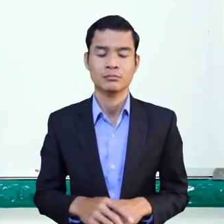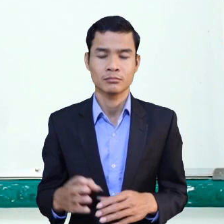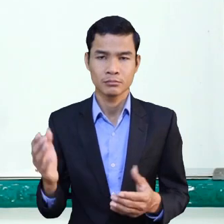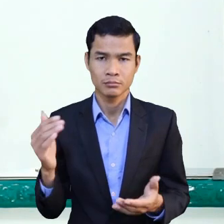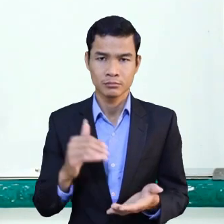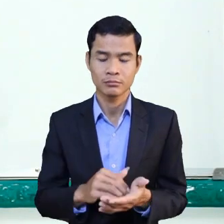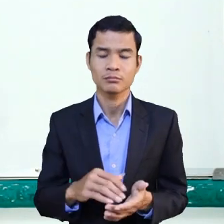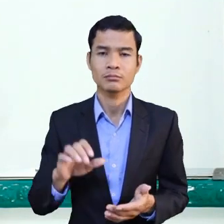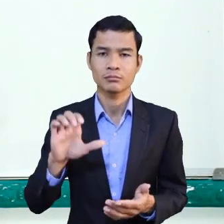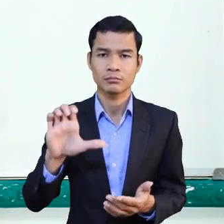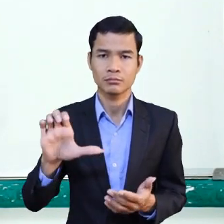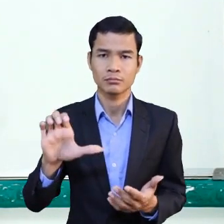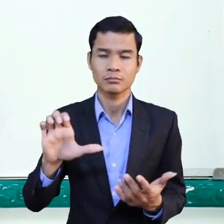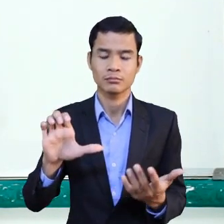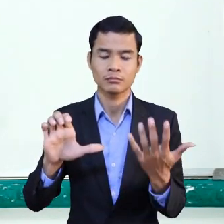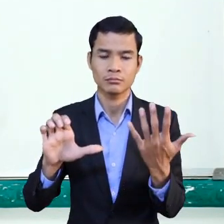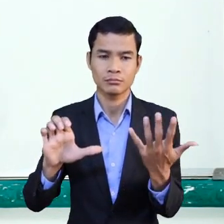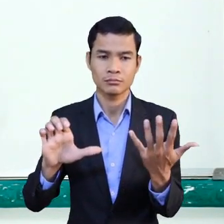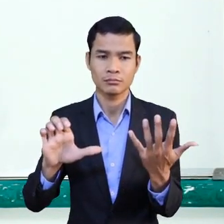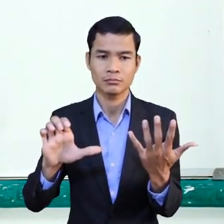ម្ដងទៀត